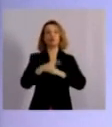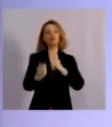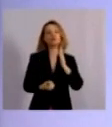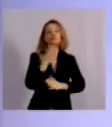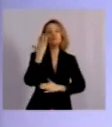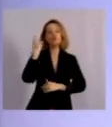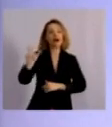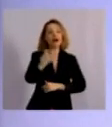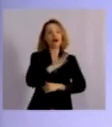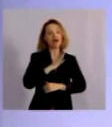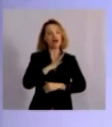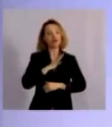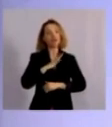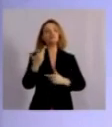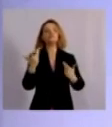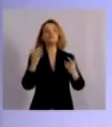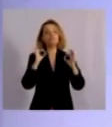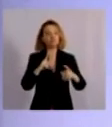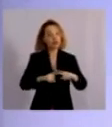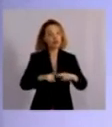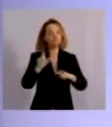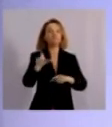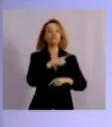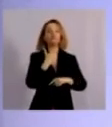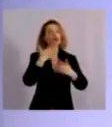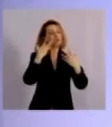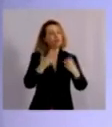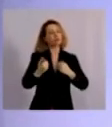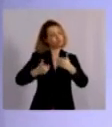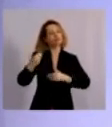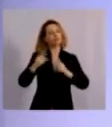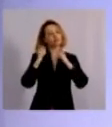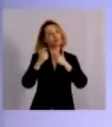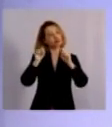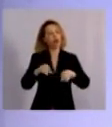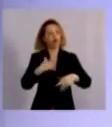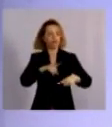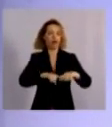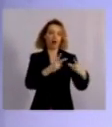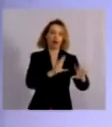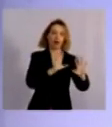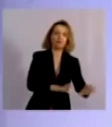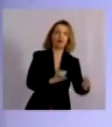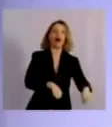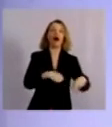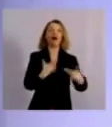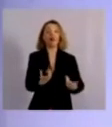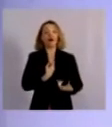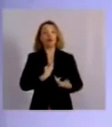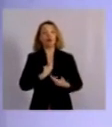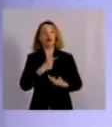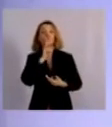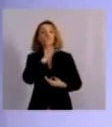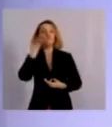αλλά με χώρα την Ευρώπη. Μια γενιά που δεν ταύτιζε την Ευρωπαϊκή Ένωση ούτε με